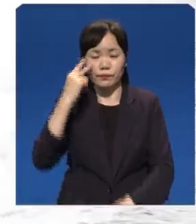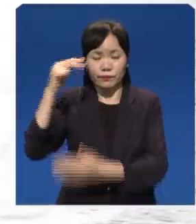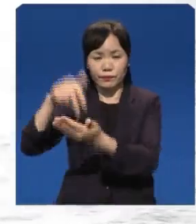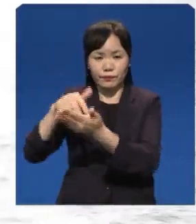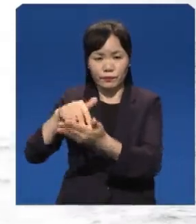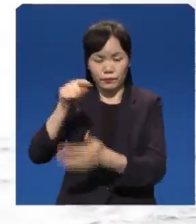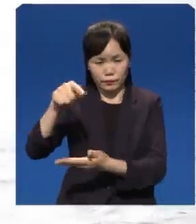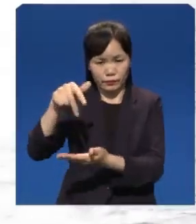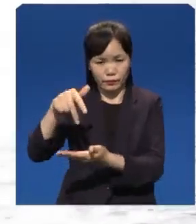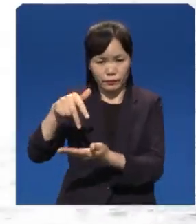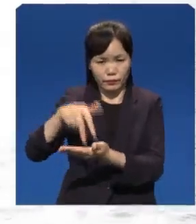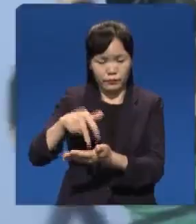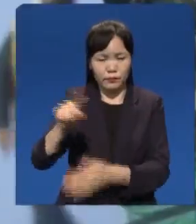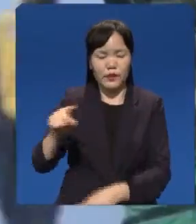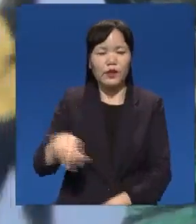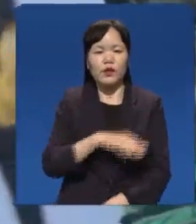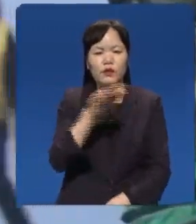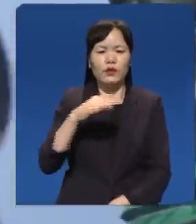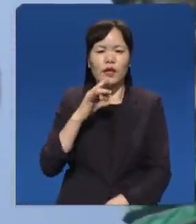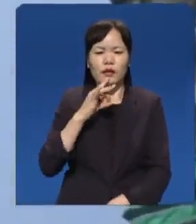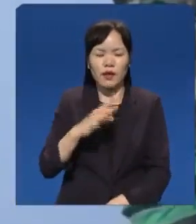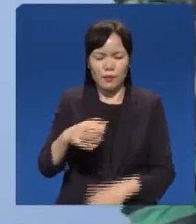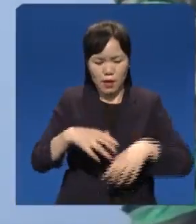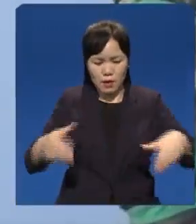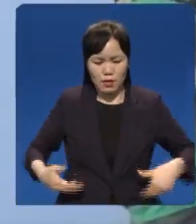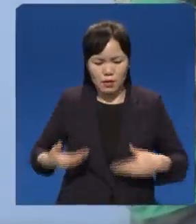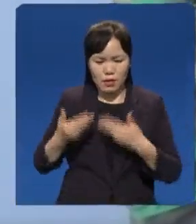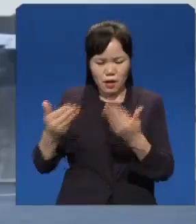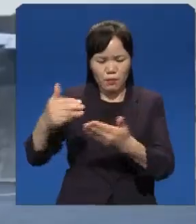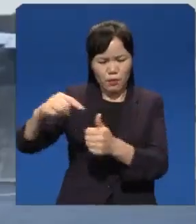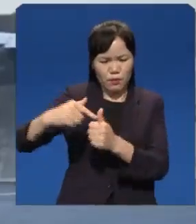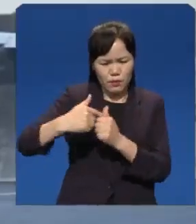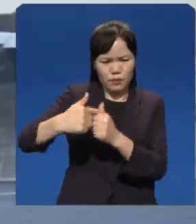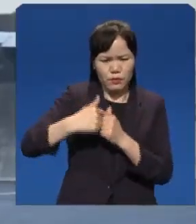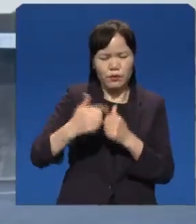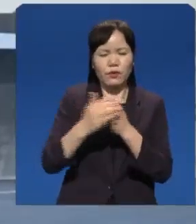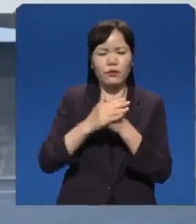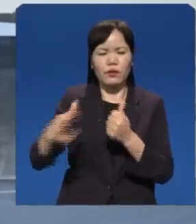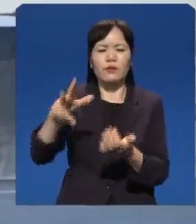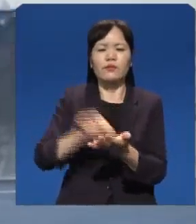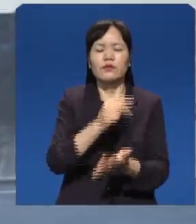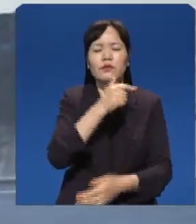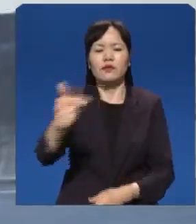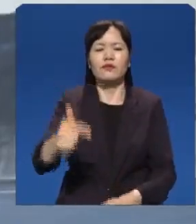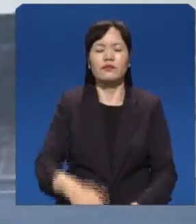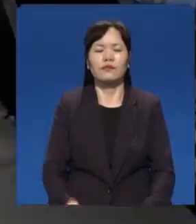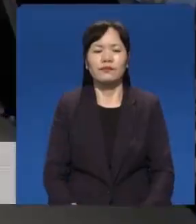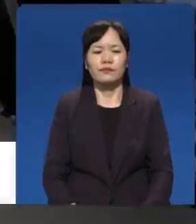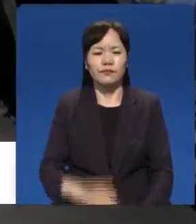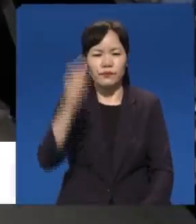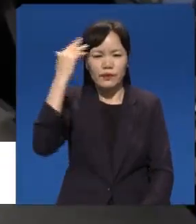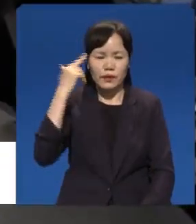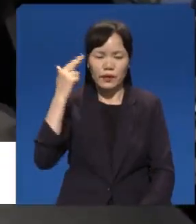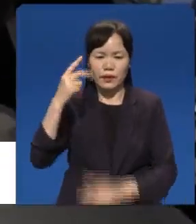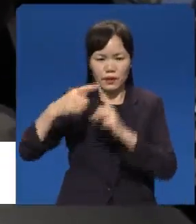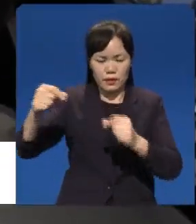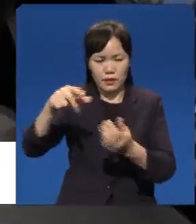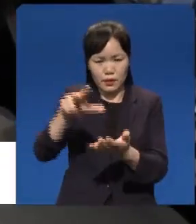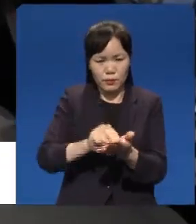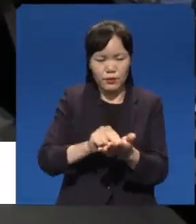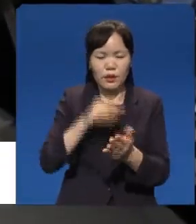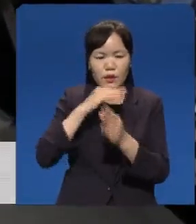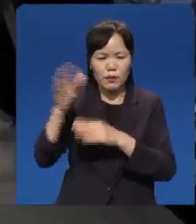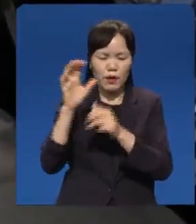이런 시각은 자칫 우리에게만 양보를 종용한다는 점에서 논란이 큽니다. 한일 문제와 대북